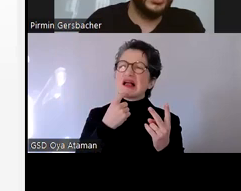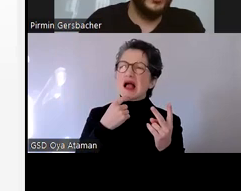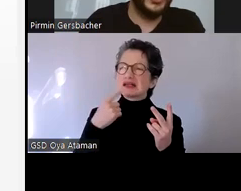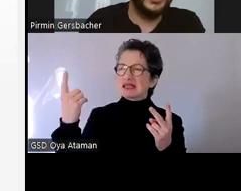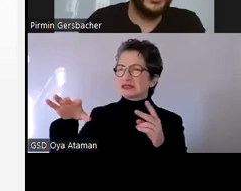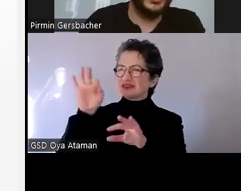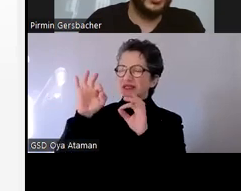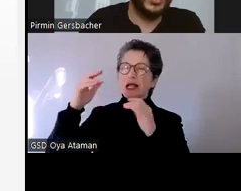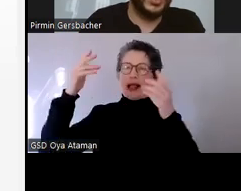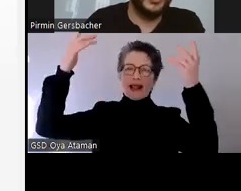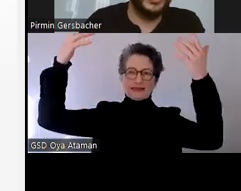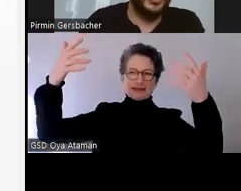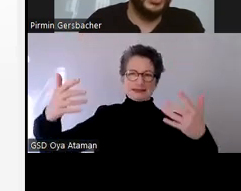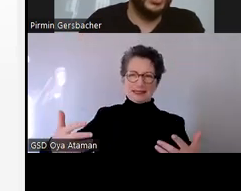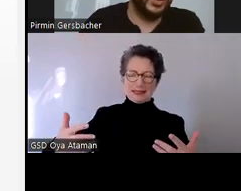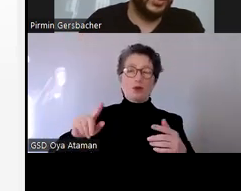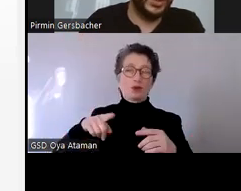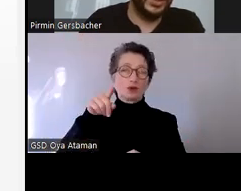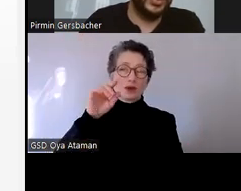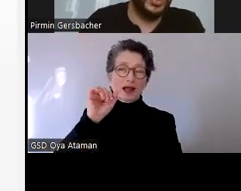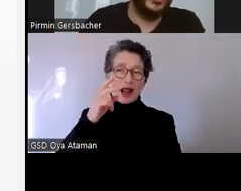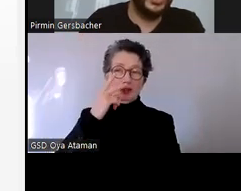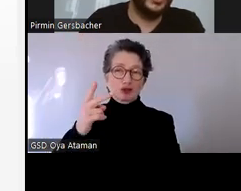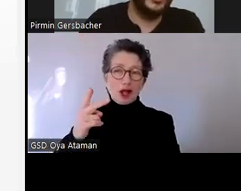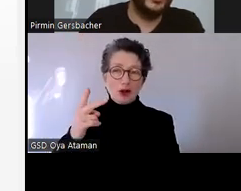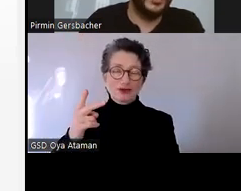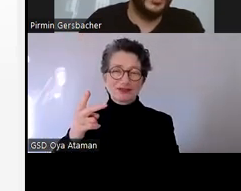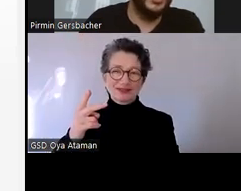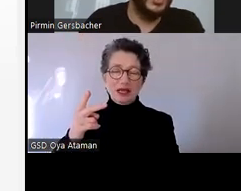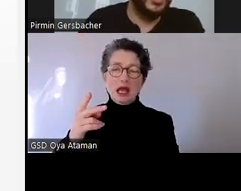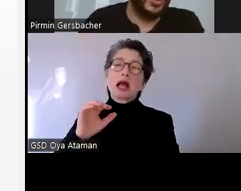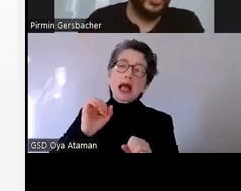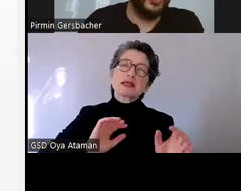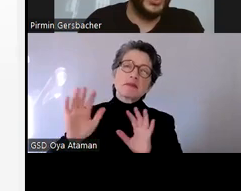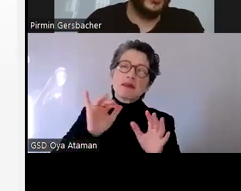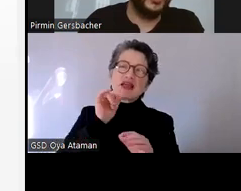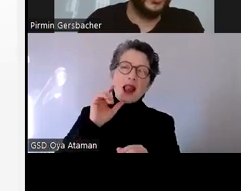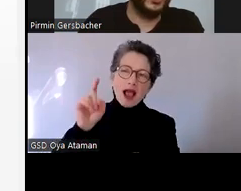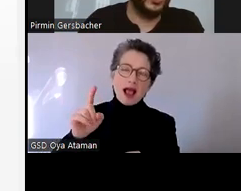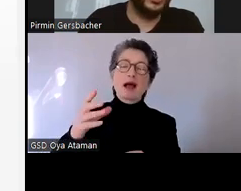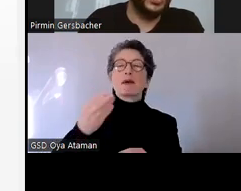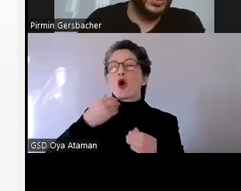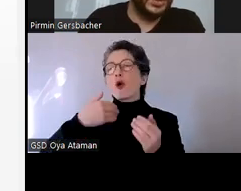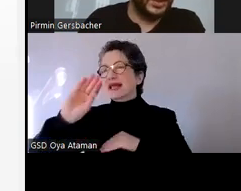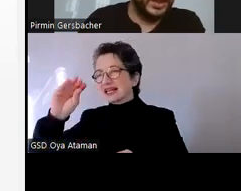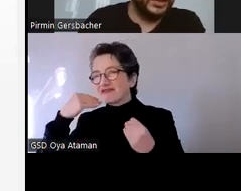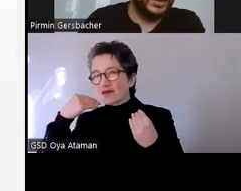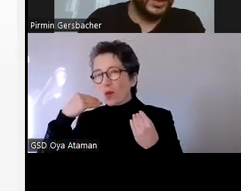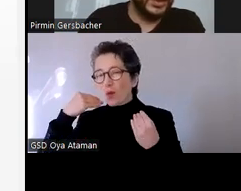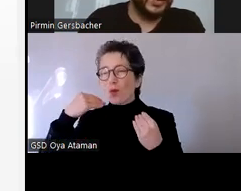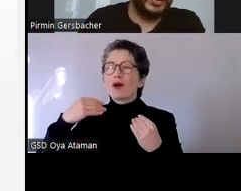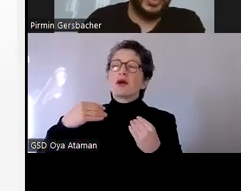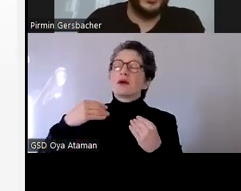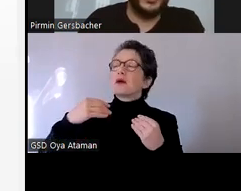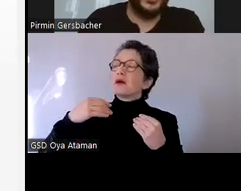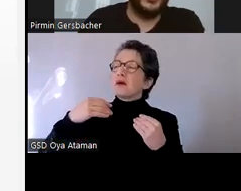hat, aufgelistet. Und dann kann man sich eben anschauen. Man kann dann auch draufklicken auf die Fehler, bekommt noch mehr Informationen,